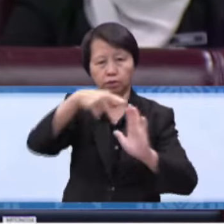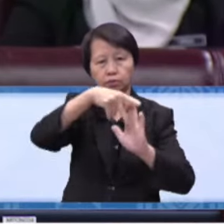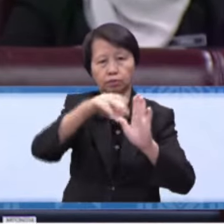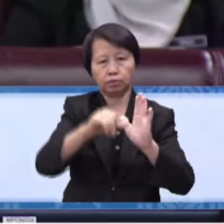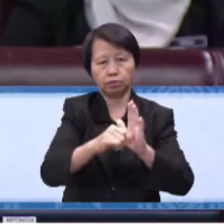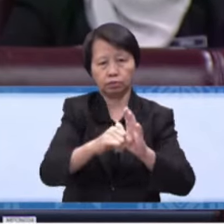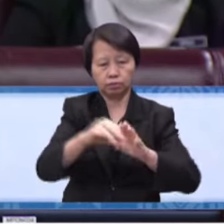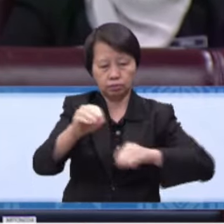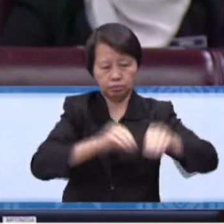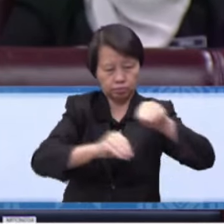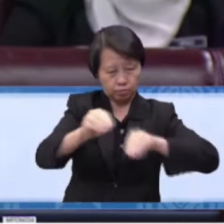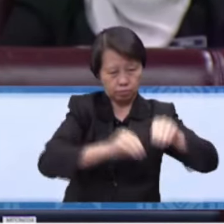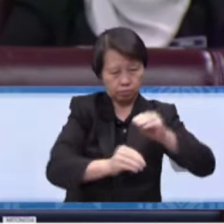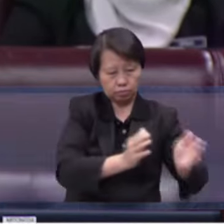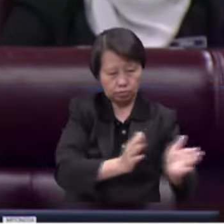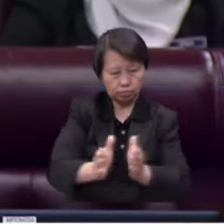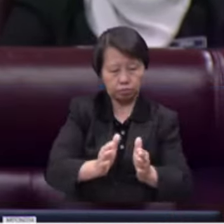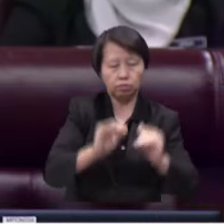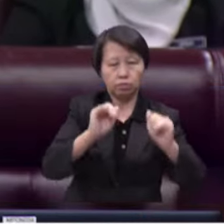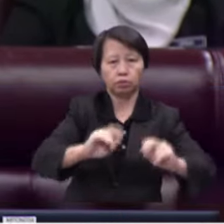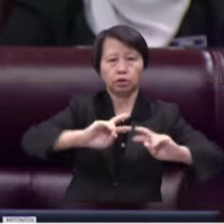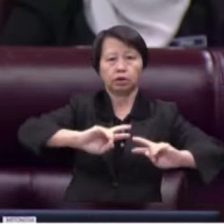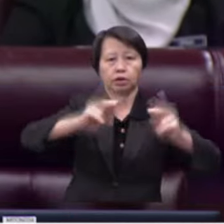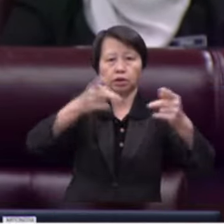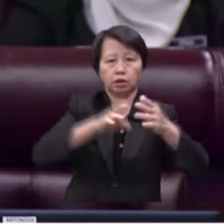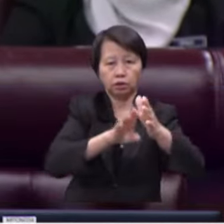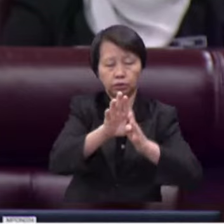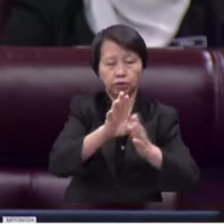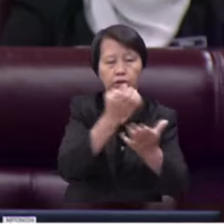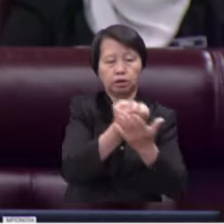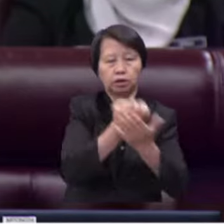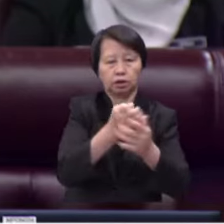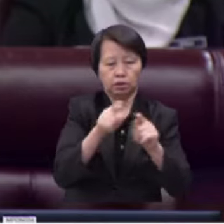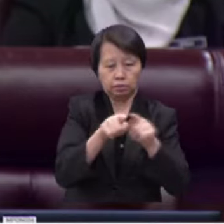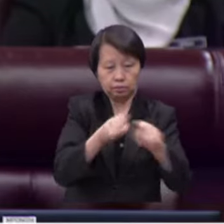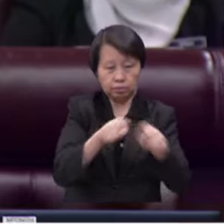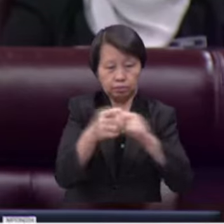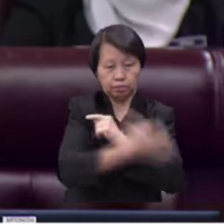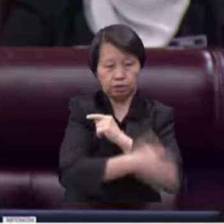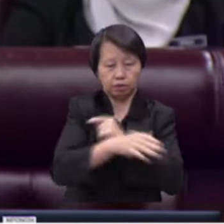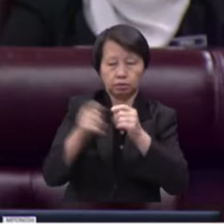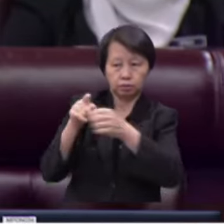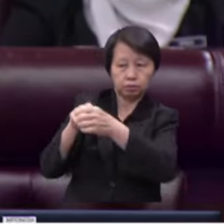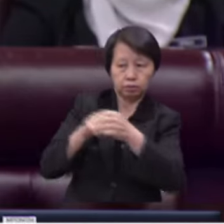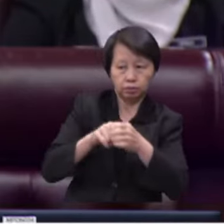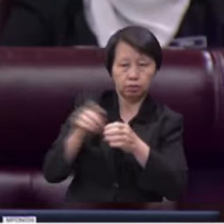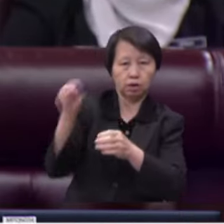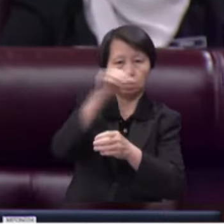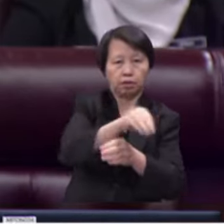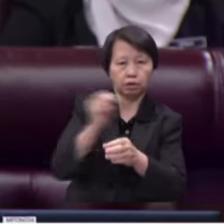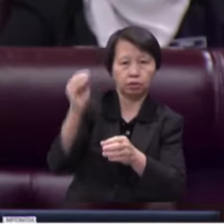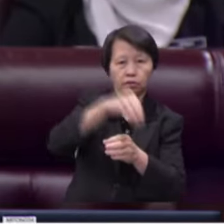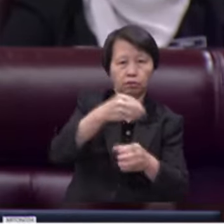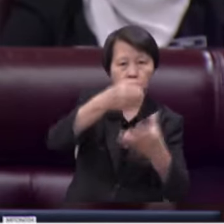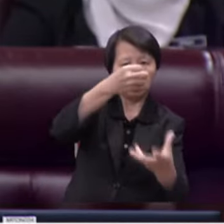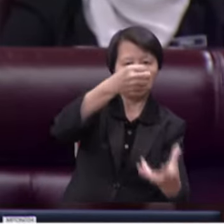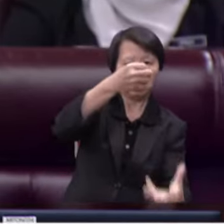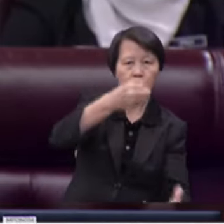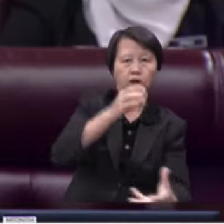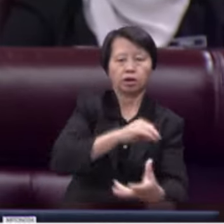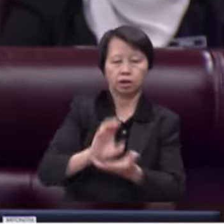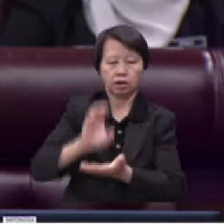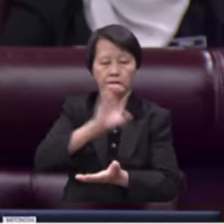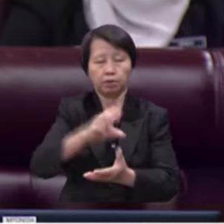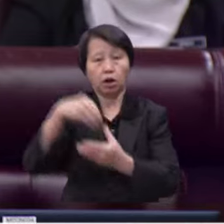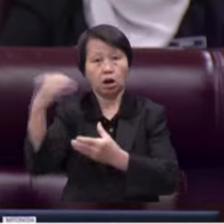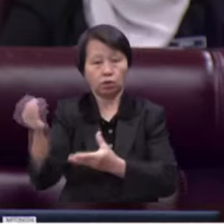structural yang berupaya meningkatkan pertumbuhan ekonomi dan daya saing negara bagi menarik aliran masuk dana dan peleburan